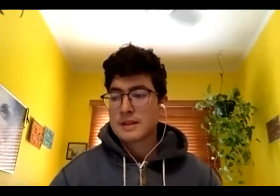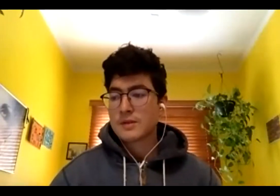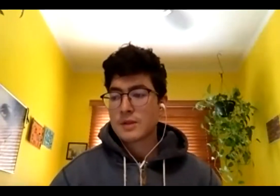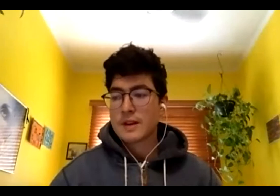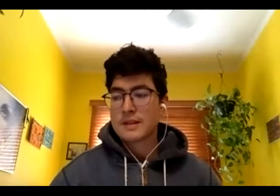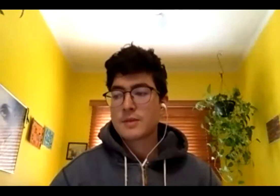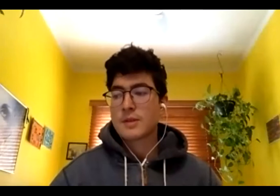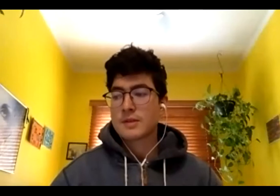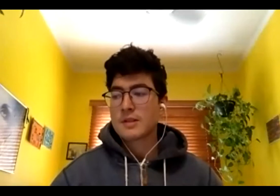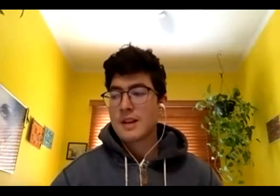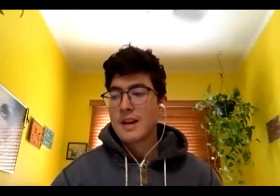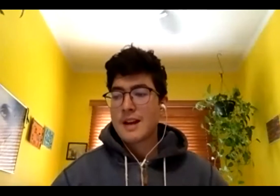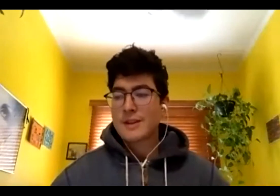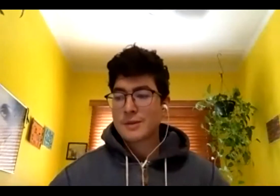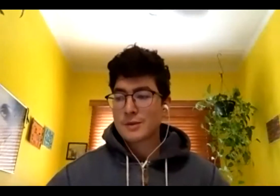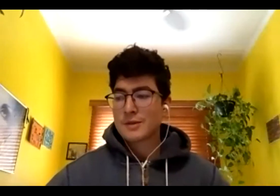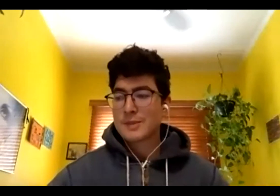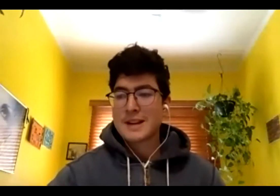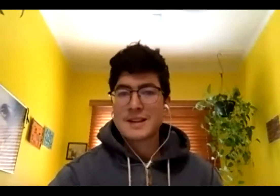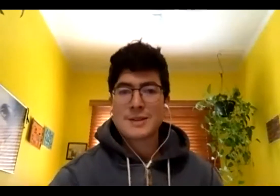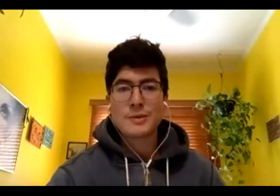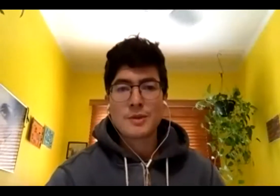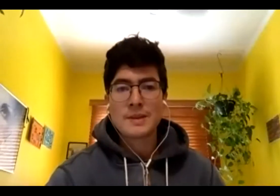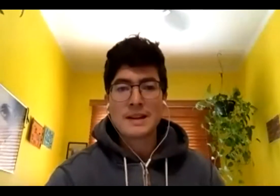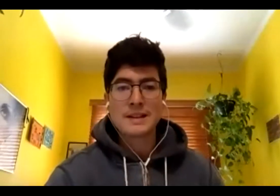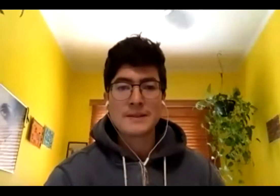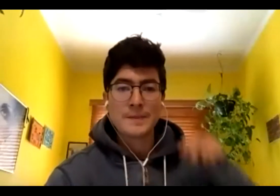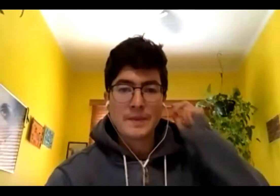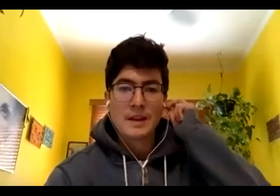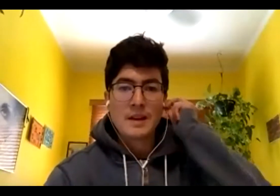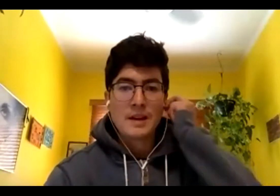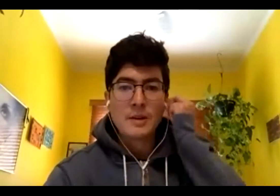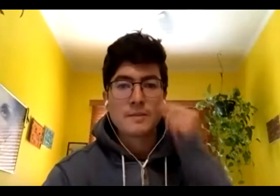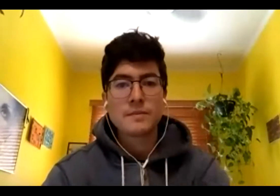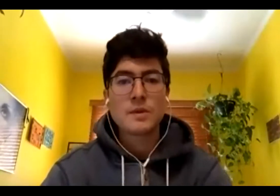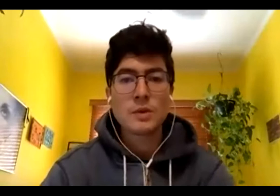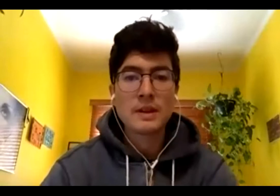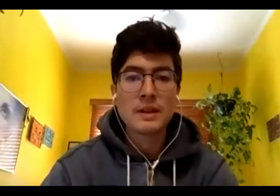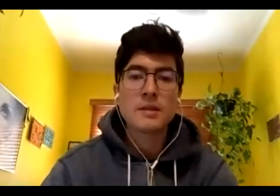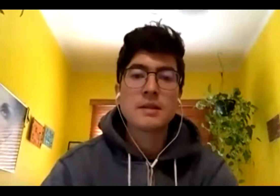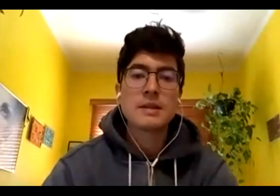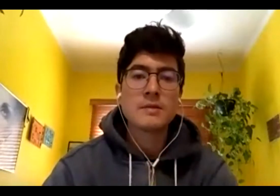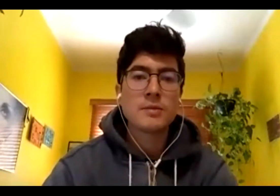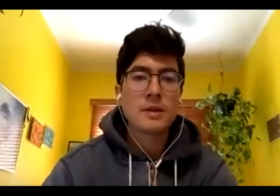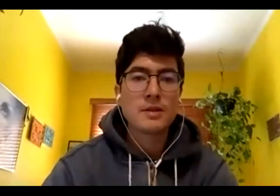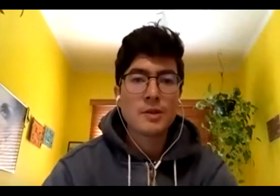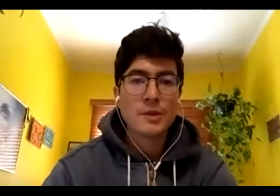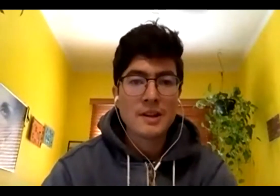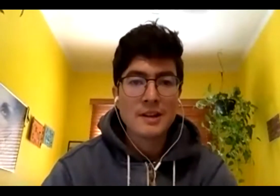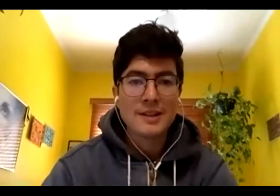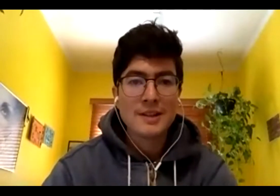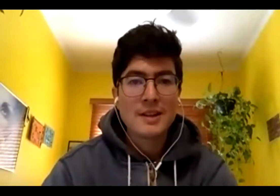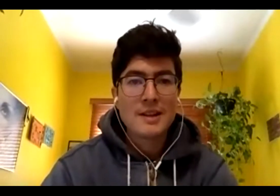de médecine de l'Université de Boston, avec une spécialisation en psychiatrie. Du coup, Teddy, vous pouvez